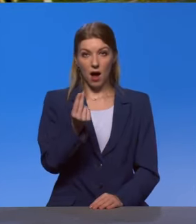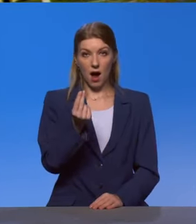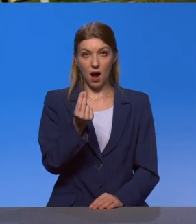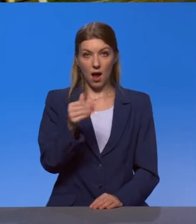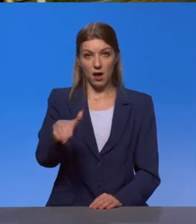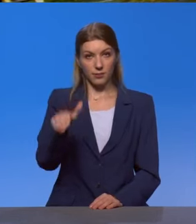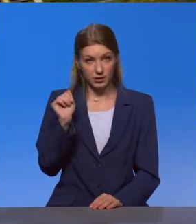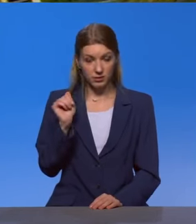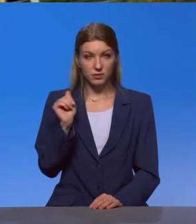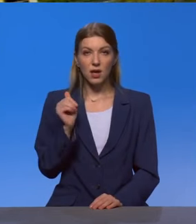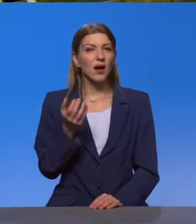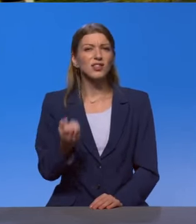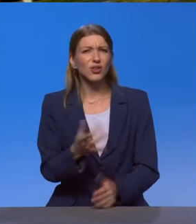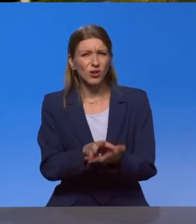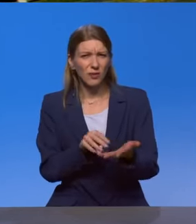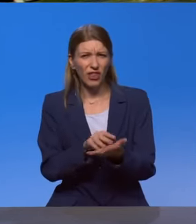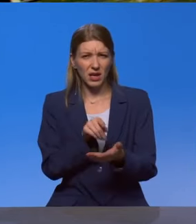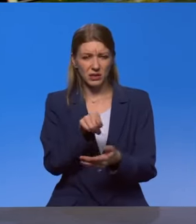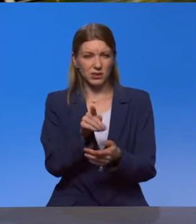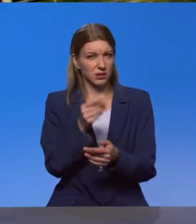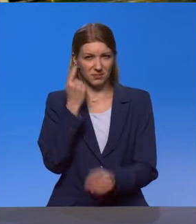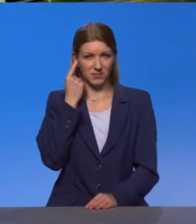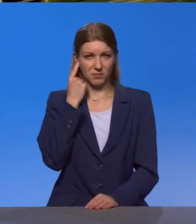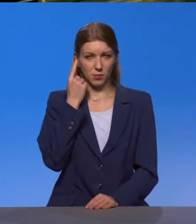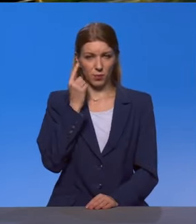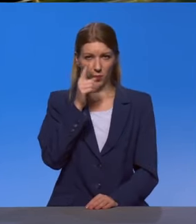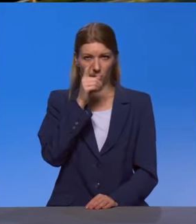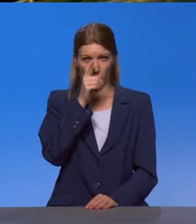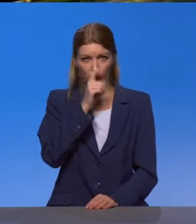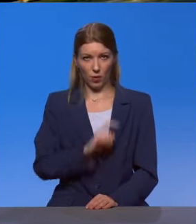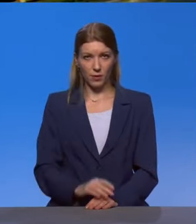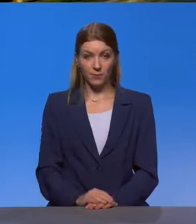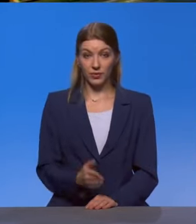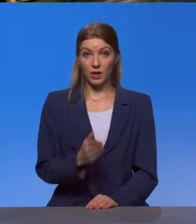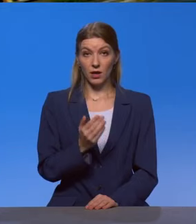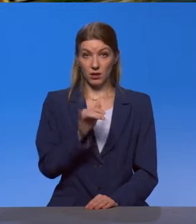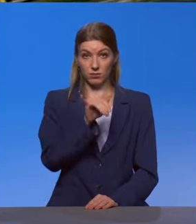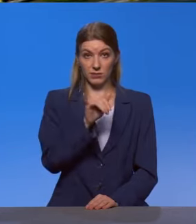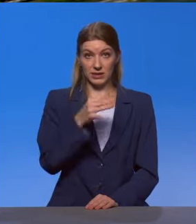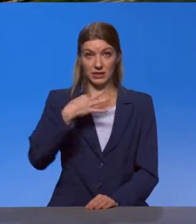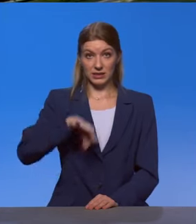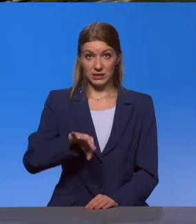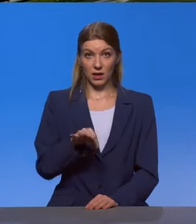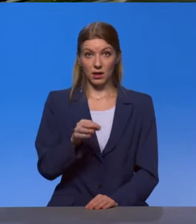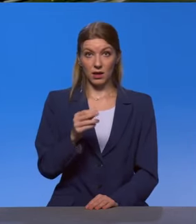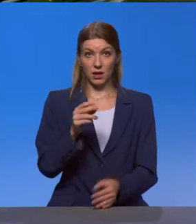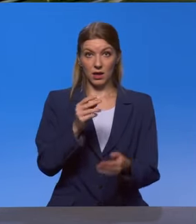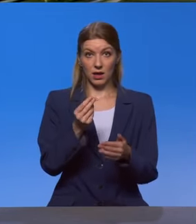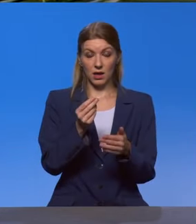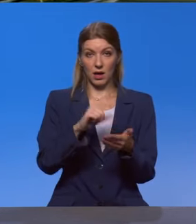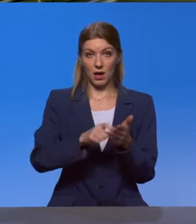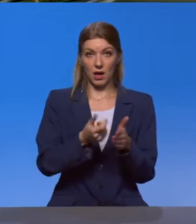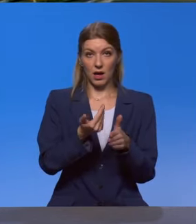выкупить? Еще раз, Алексей, плохо слышно. Вот сын мой взял ипотеку. Я хочу ему быстрее выплатить. Как ему быть